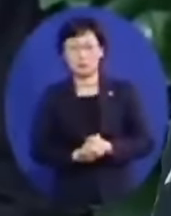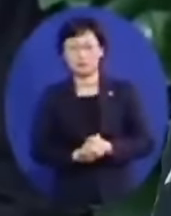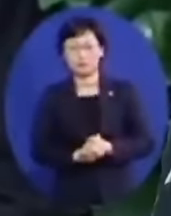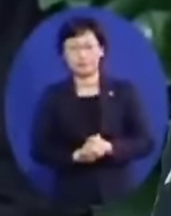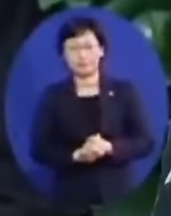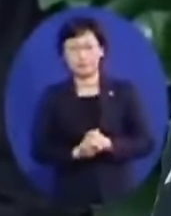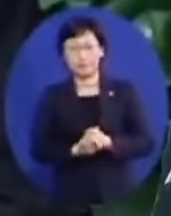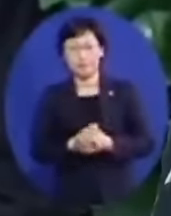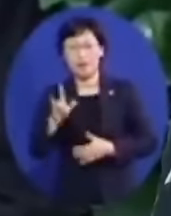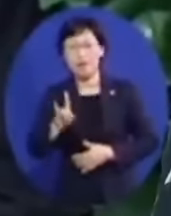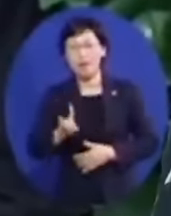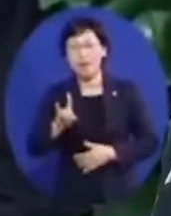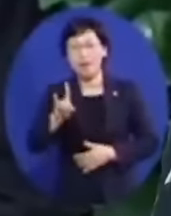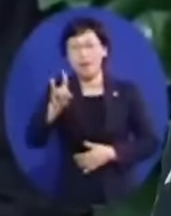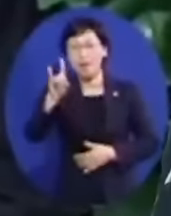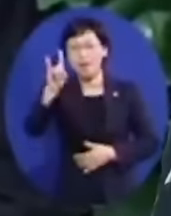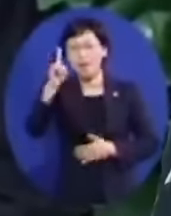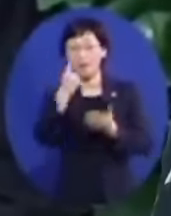태양을 떠난